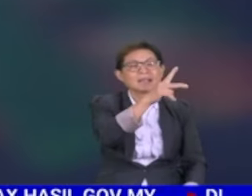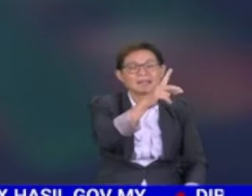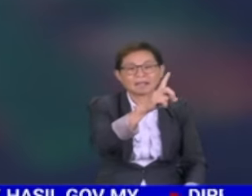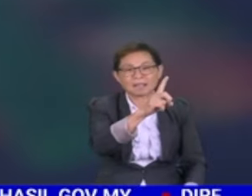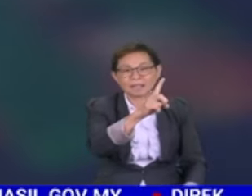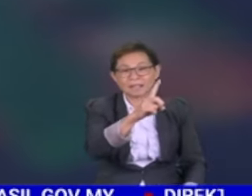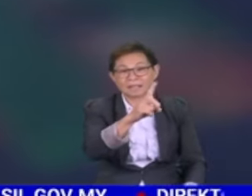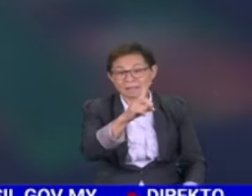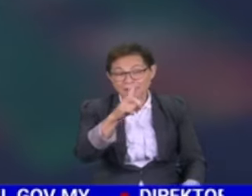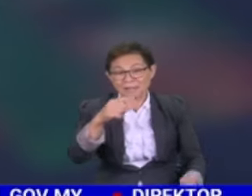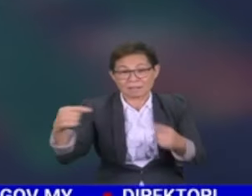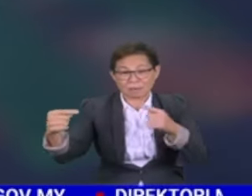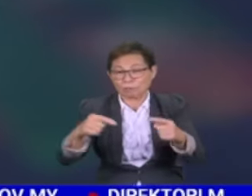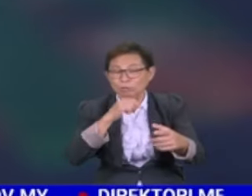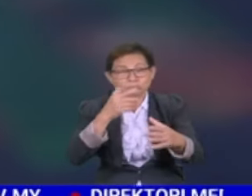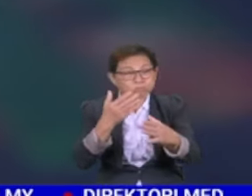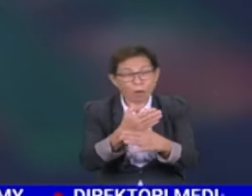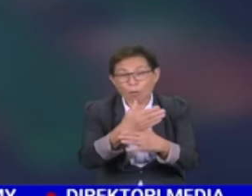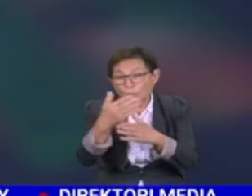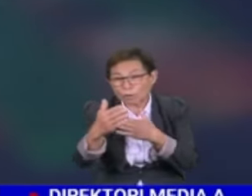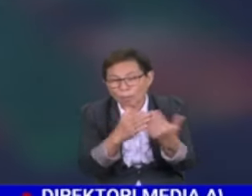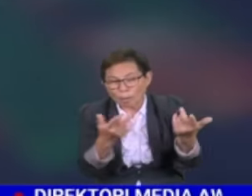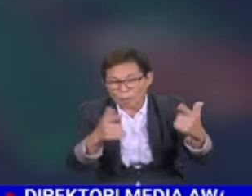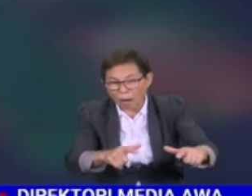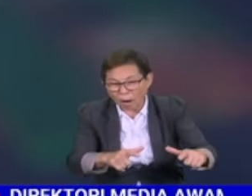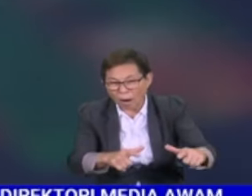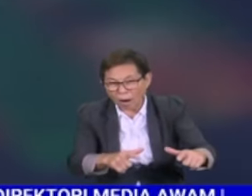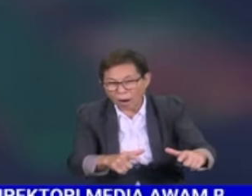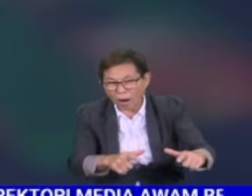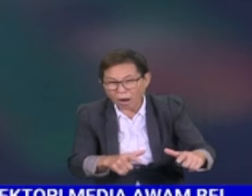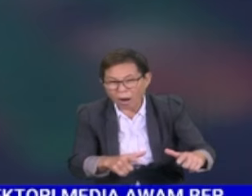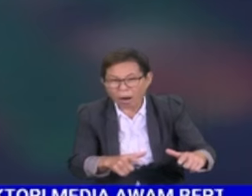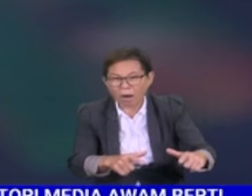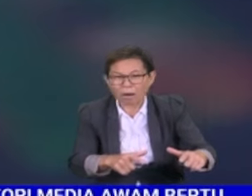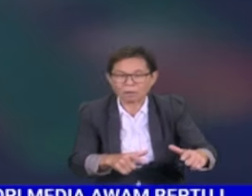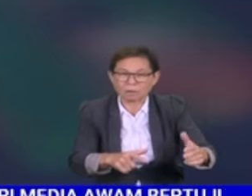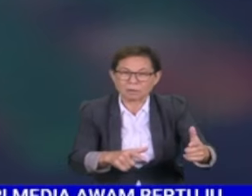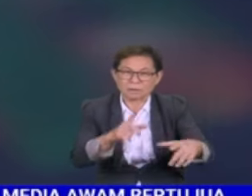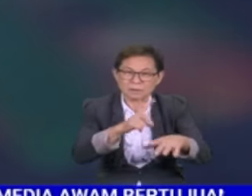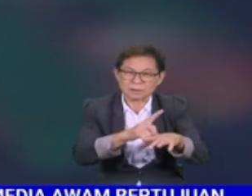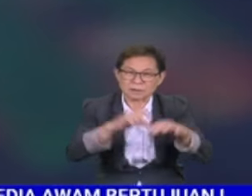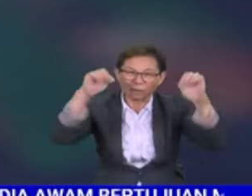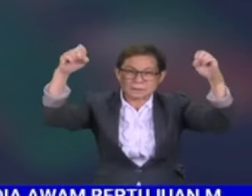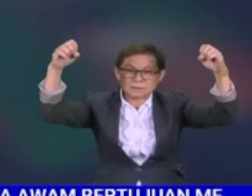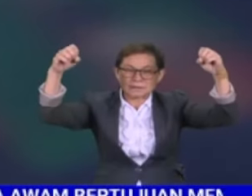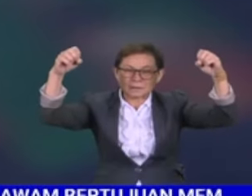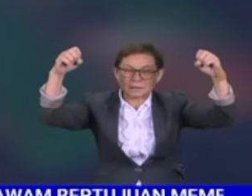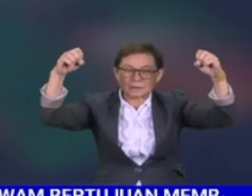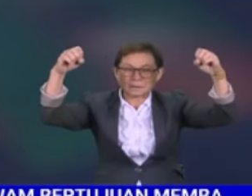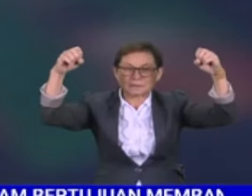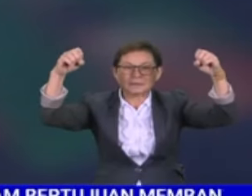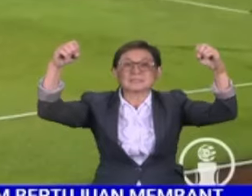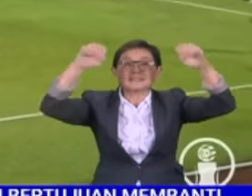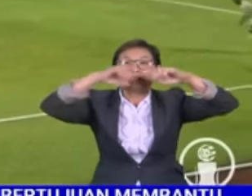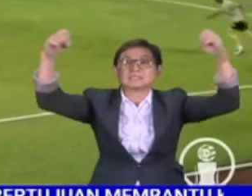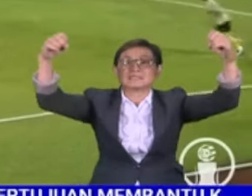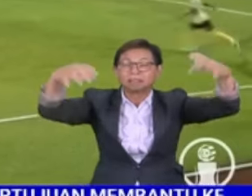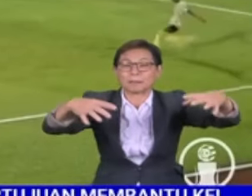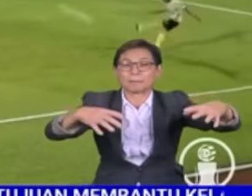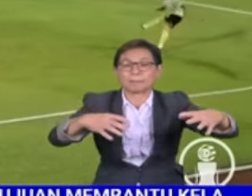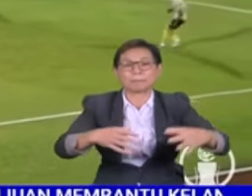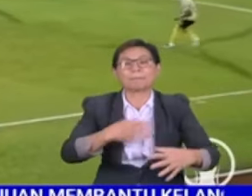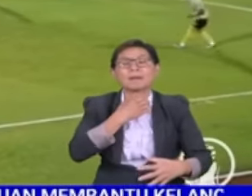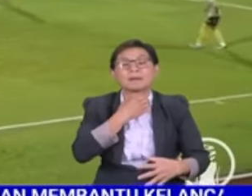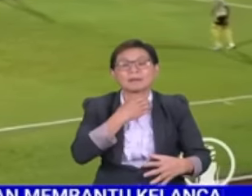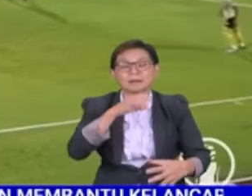ini mungkin tidak terjejas meskipun berlaku kes kecurangan kabel lampu limpah di Stadium Perak Ipoh. Asis baru